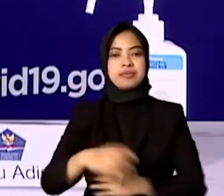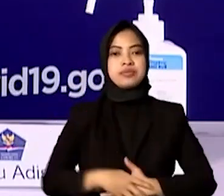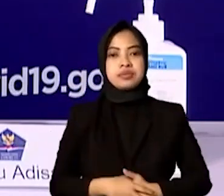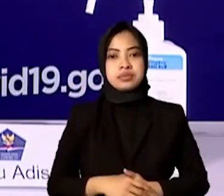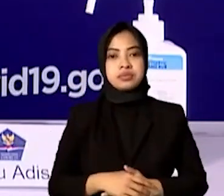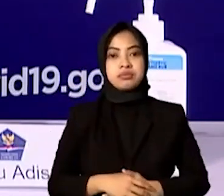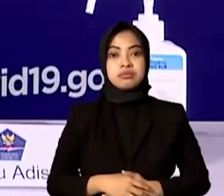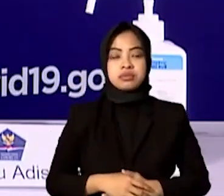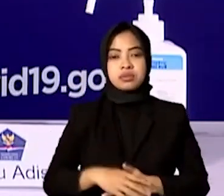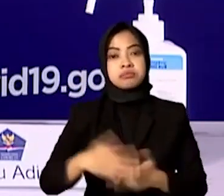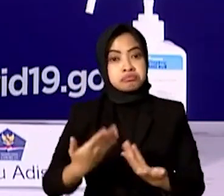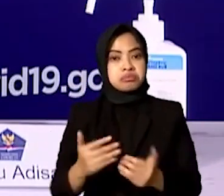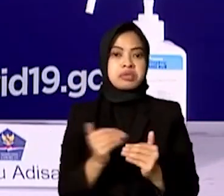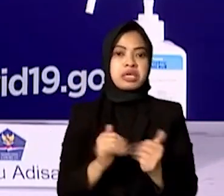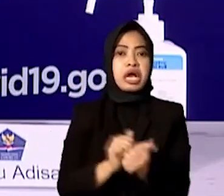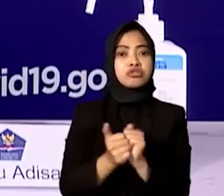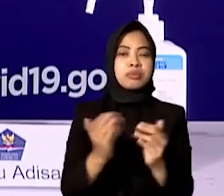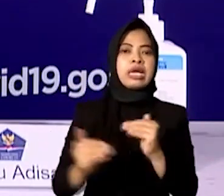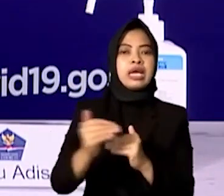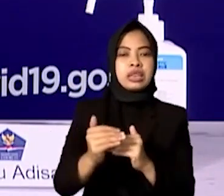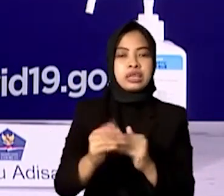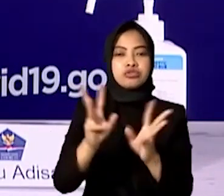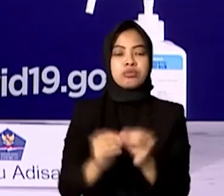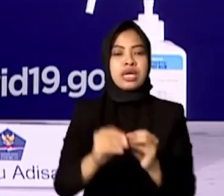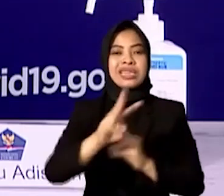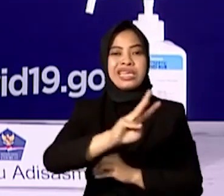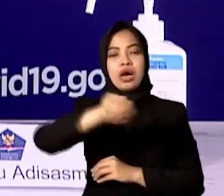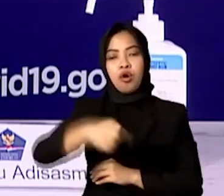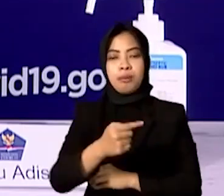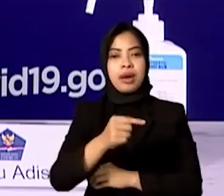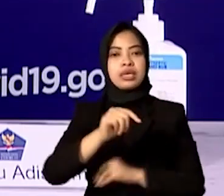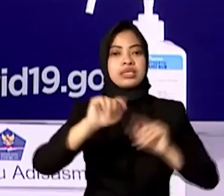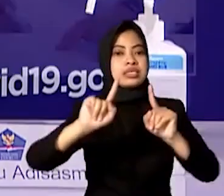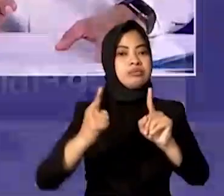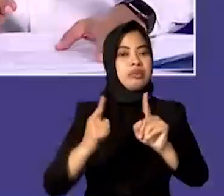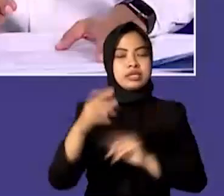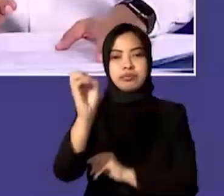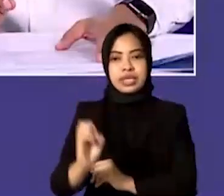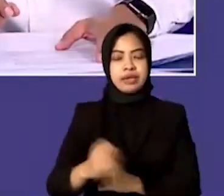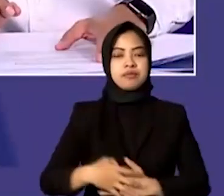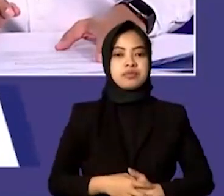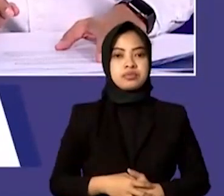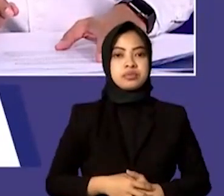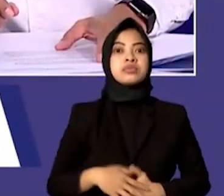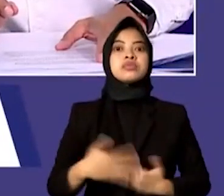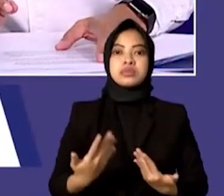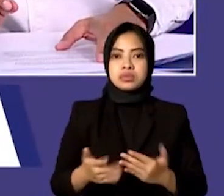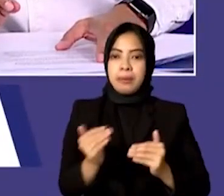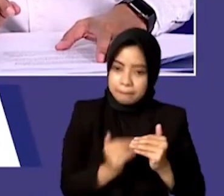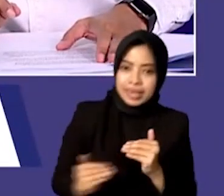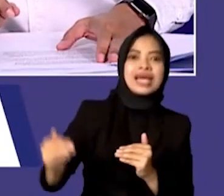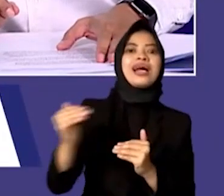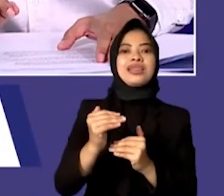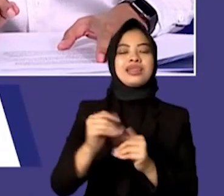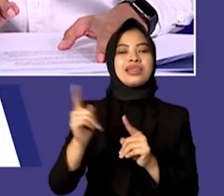kemudian meningkat pada 4 Oktober menjadi 3,9 persen dan meningkat lagi pada